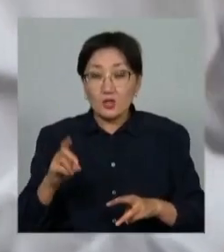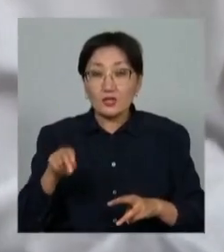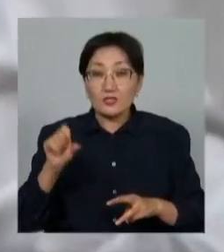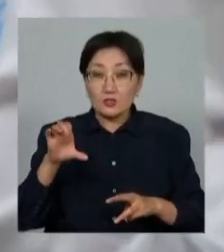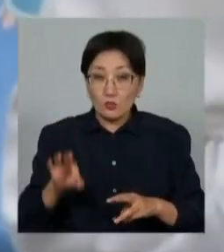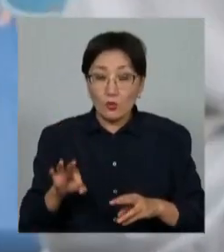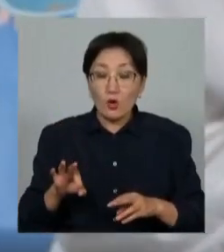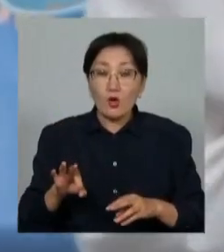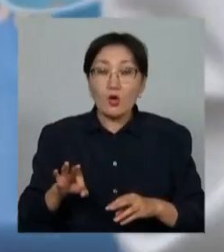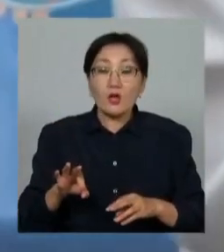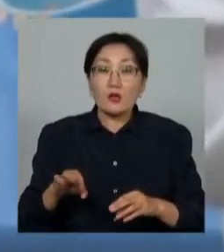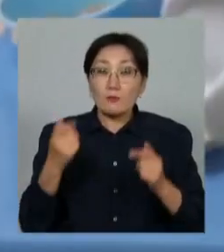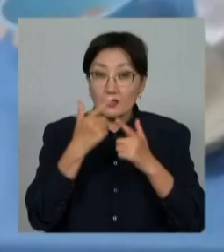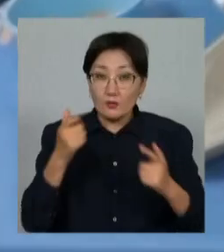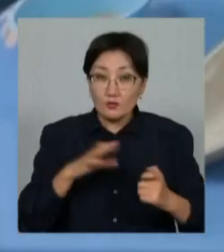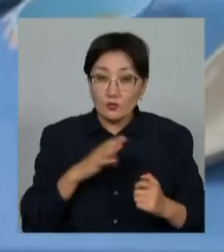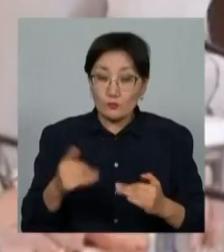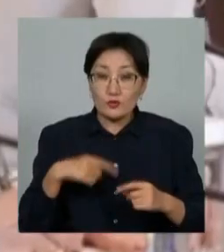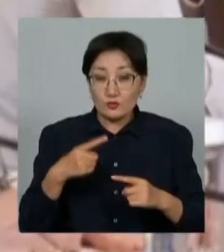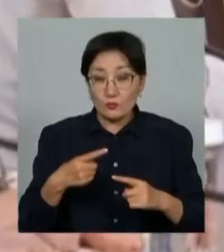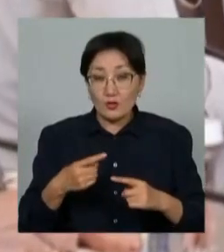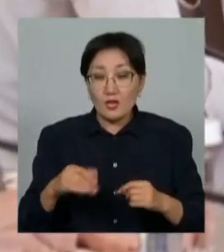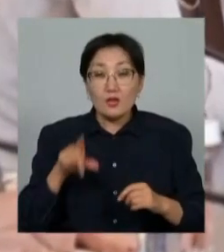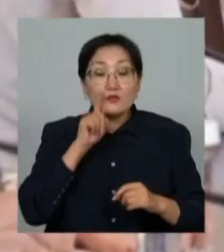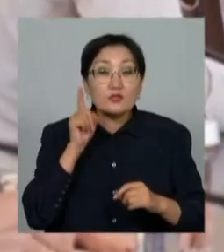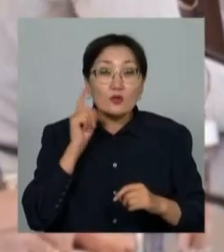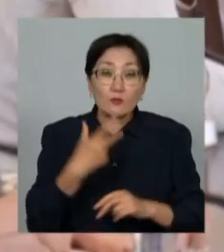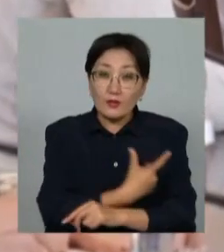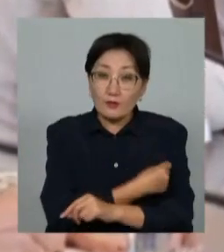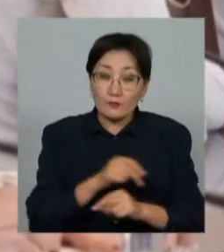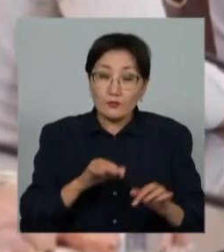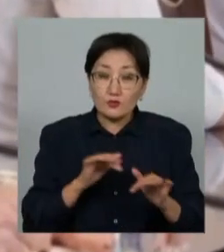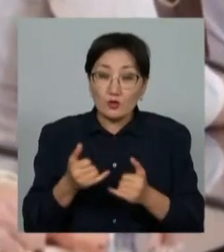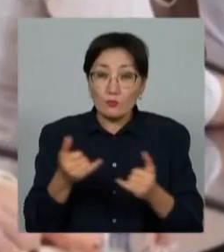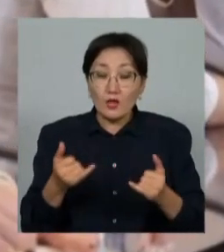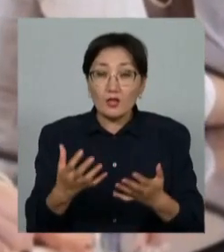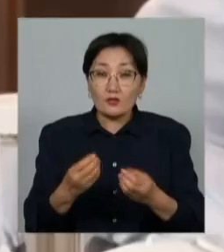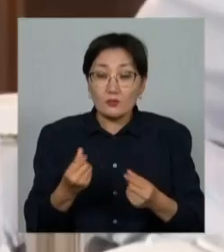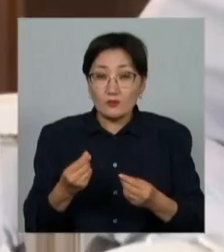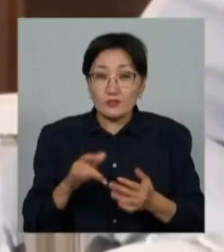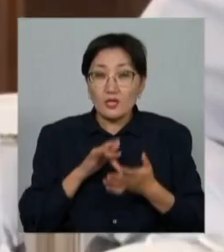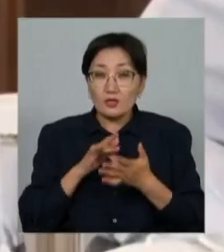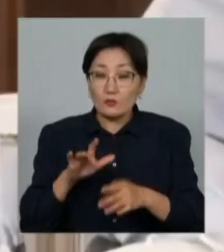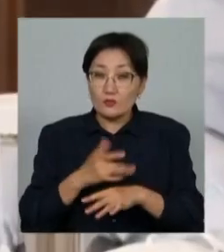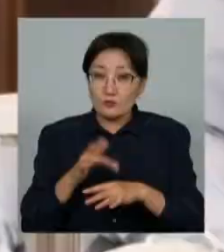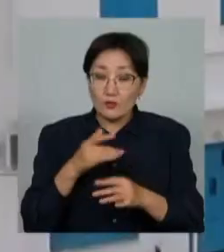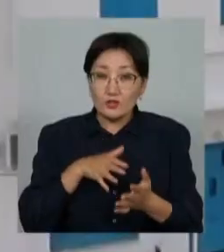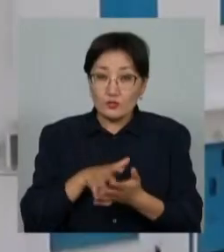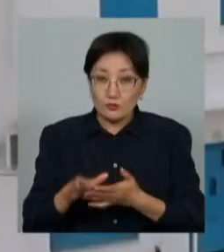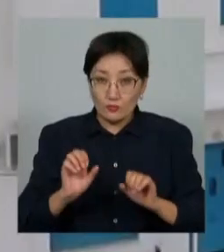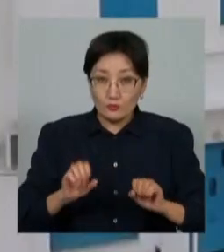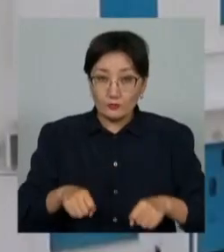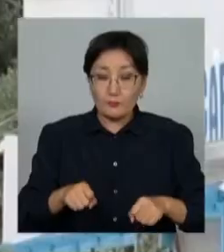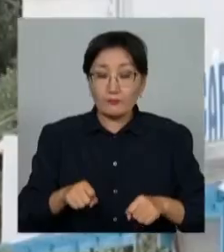Кирикасо Мицатокис мәлімдеді. Оның сөзінше, жастар екпе үшін алған ақшаларын туристік қызметтерге жұмсай